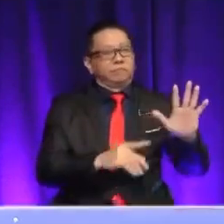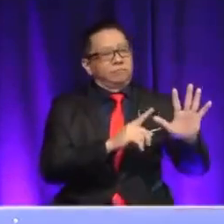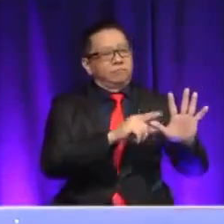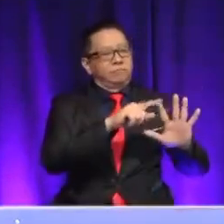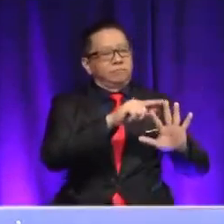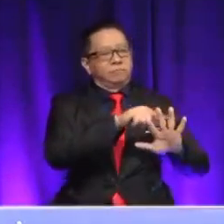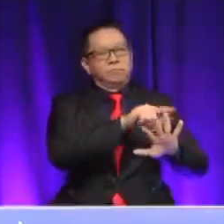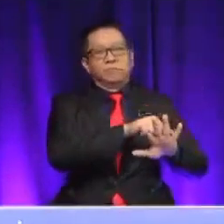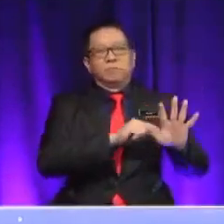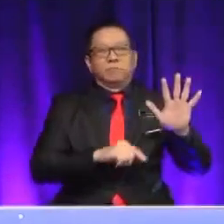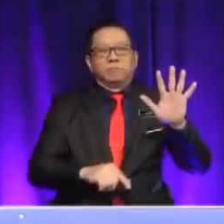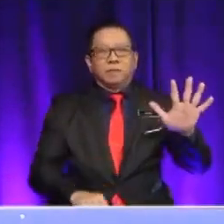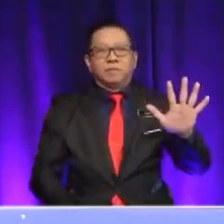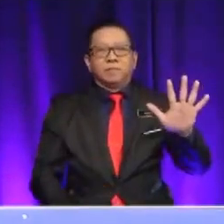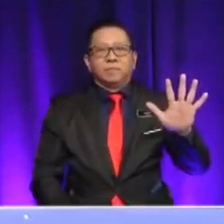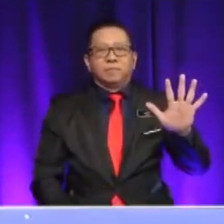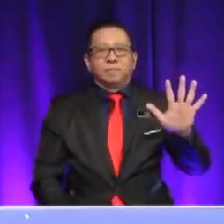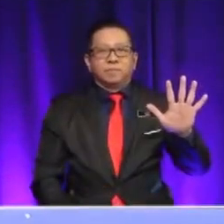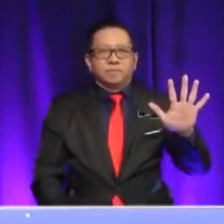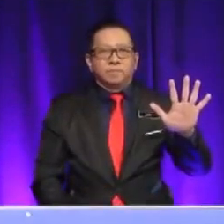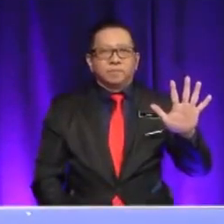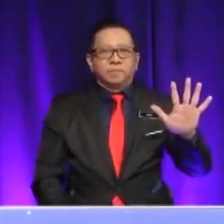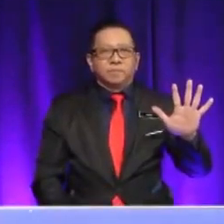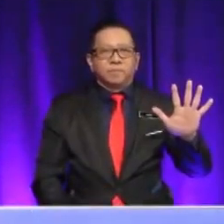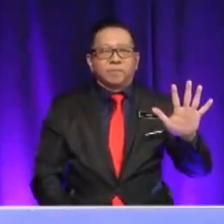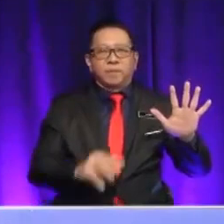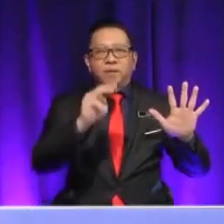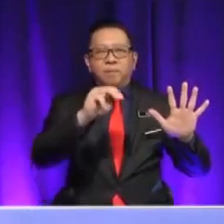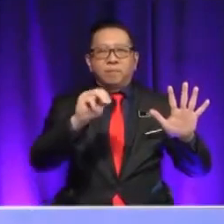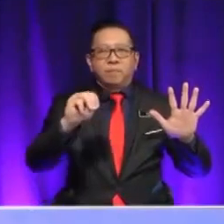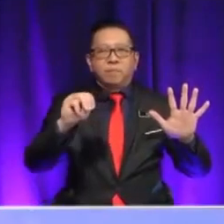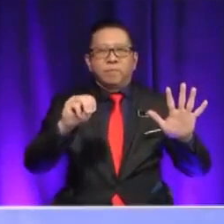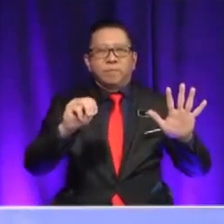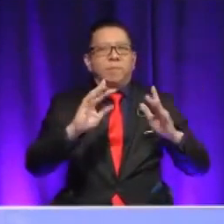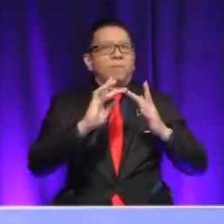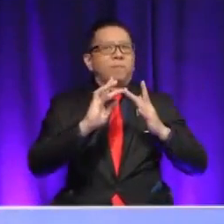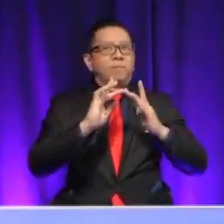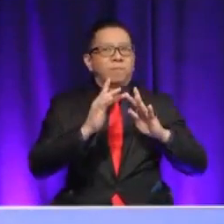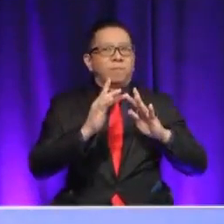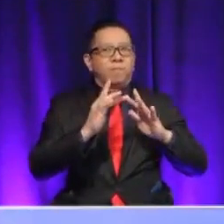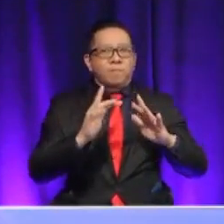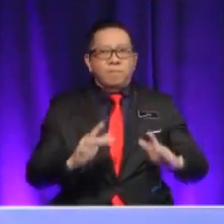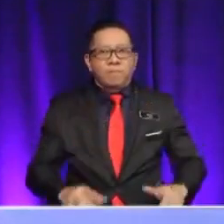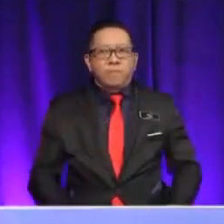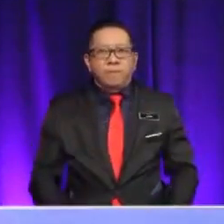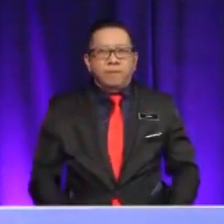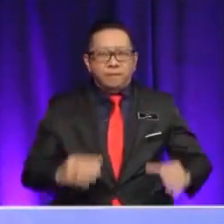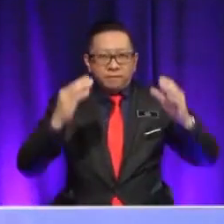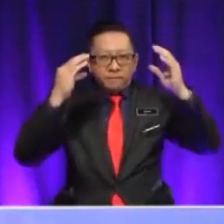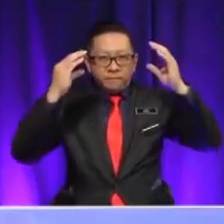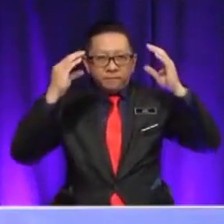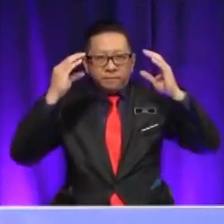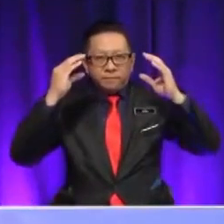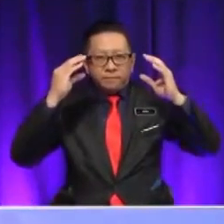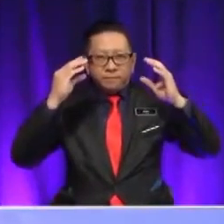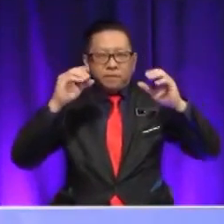rukun negara yang kita ada lima ni. Okey, jadi murid-murid yang berada dalam talian. Okey, Cik Farah dah bagi tugasan